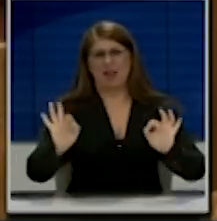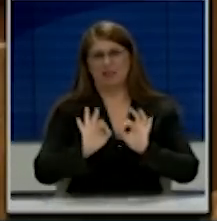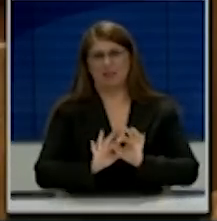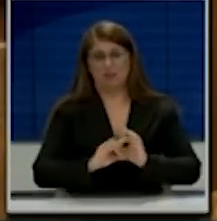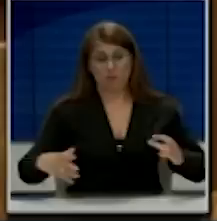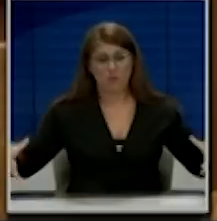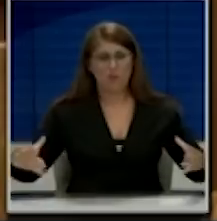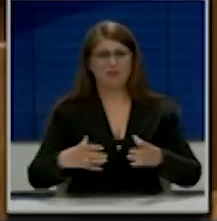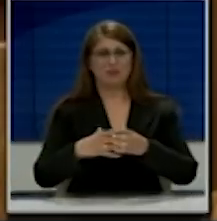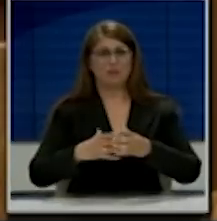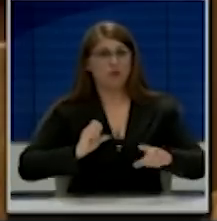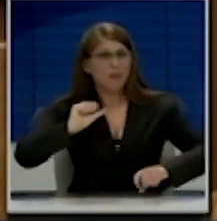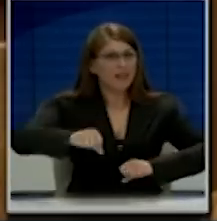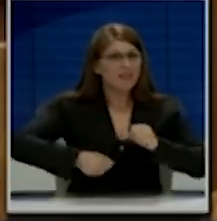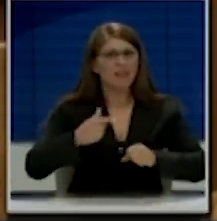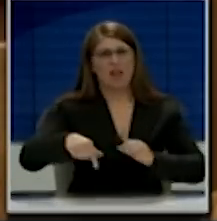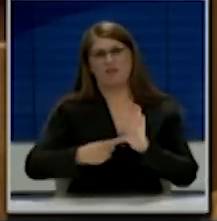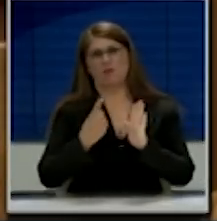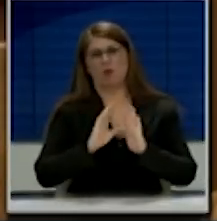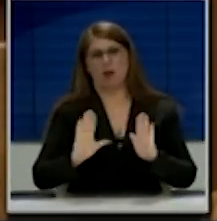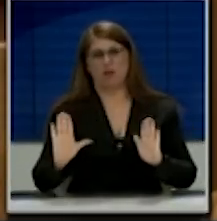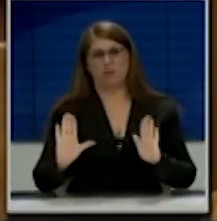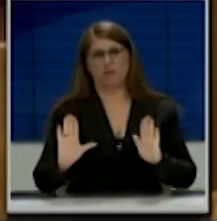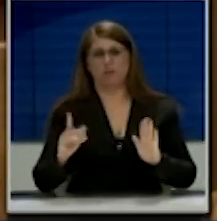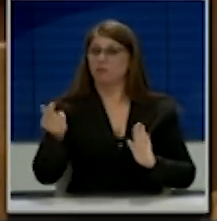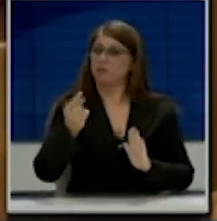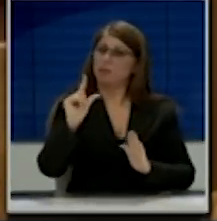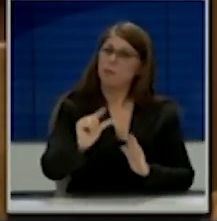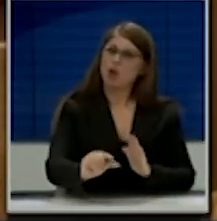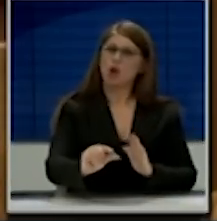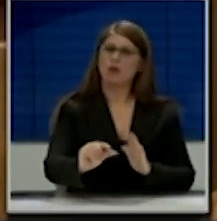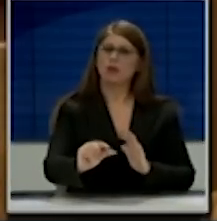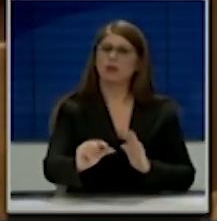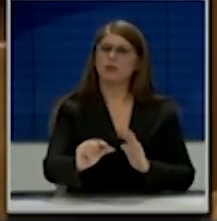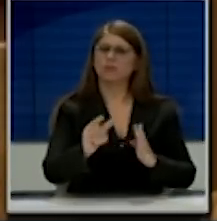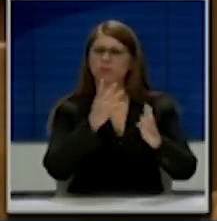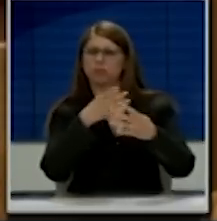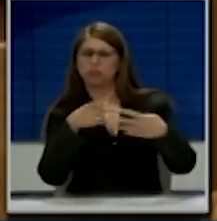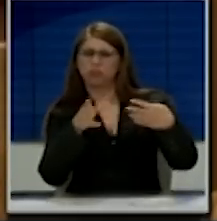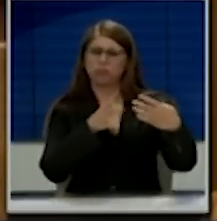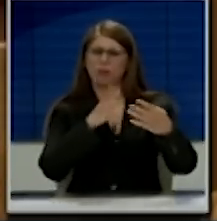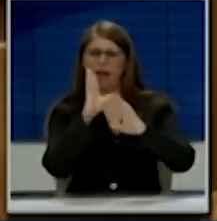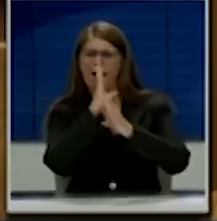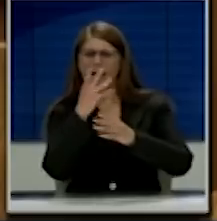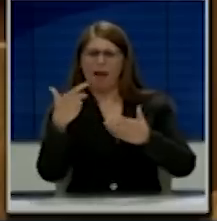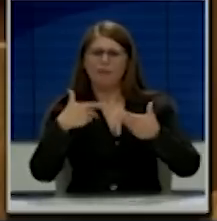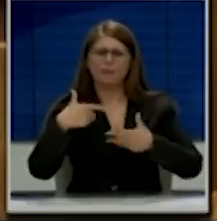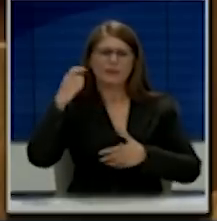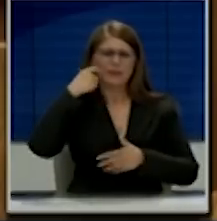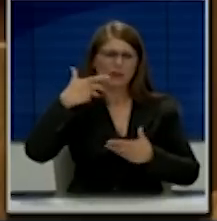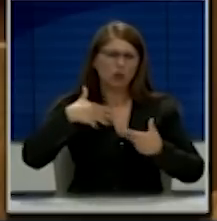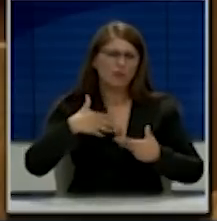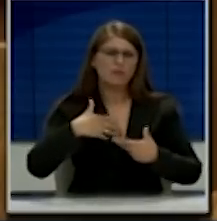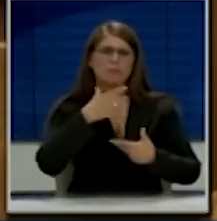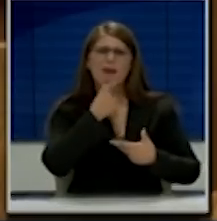μαζικά, πιο μαχητικά αυτή τη φορά. Με λιγότερες αυταπάτες για δήθεν κάποιες εύκολες